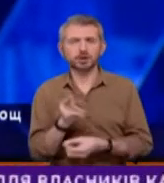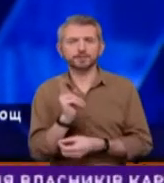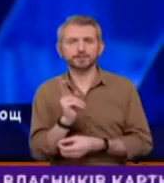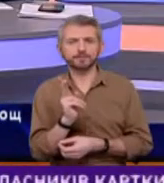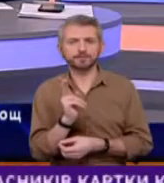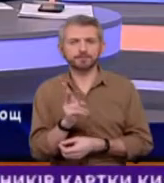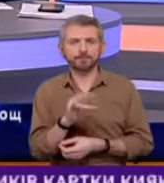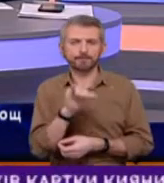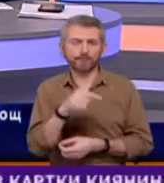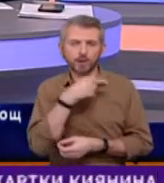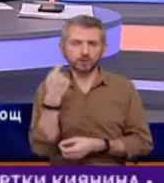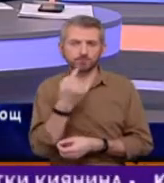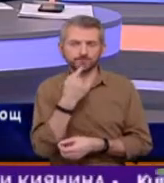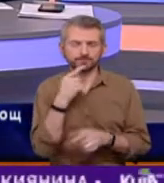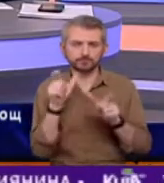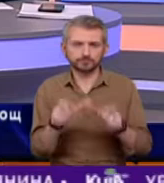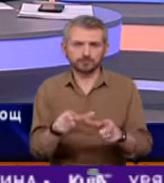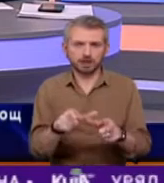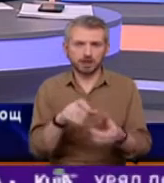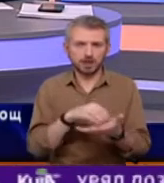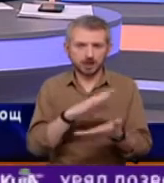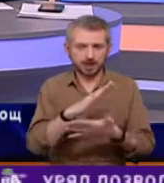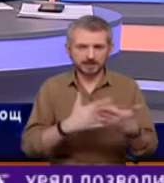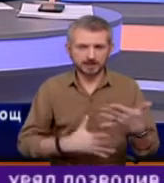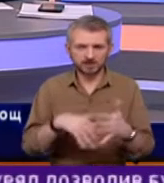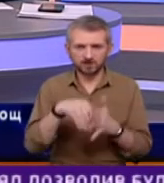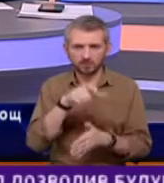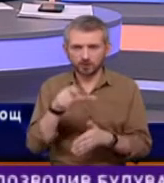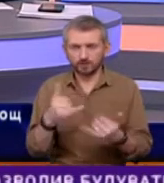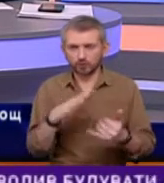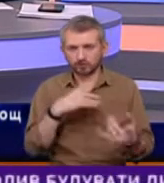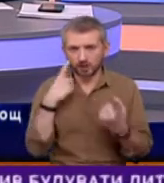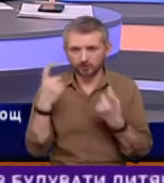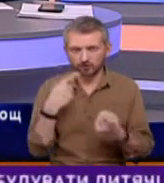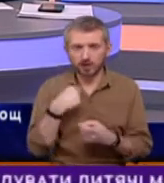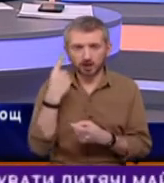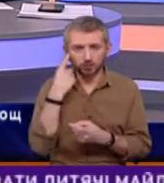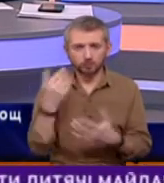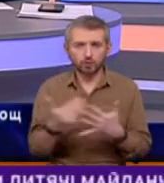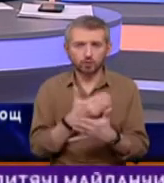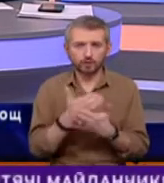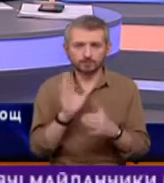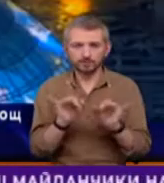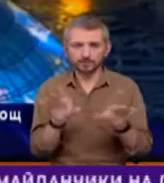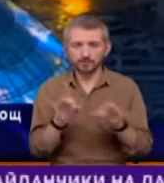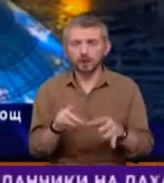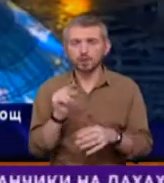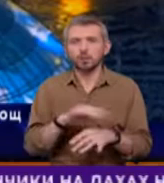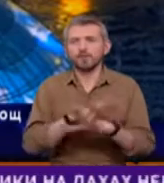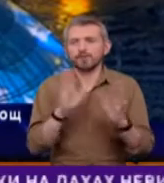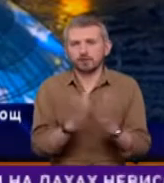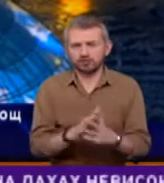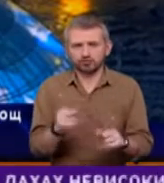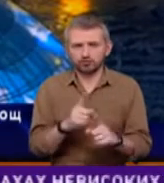з Росії намагалися заблокувати реєстр виборців. Сьогодні була інформація, я думаю, що наші колеги-новинарі поговорять. Так. То тут взагалі це, ну що,